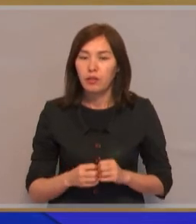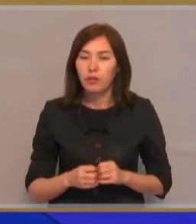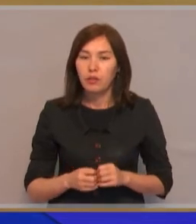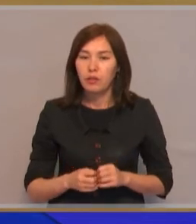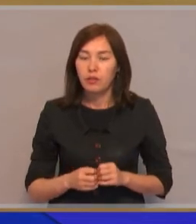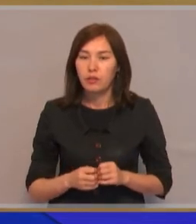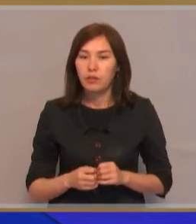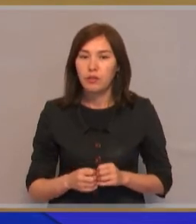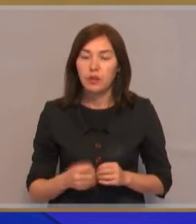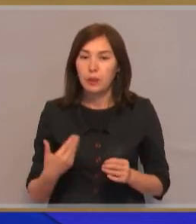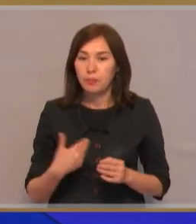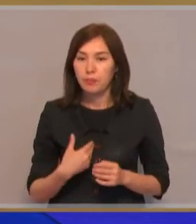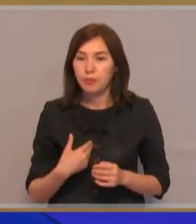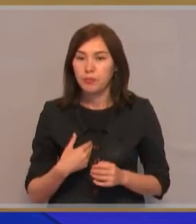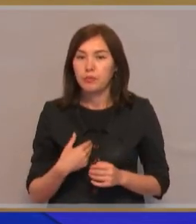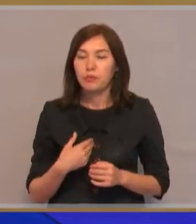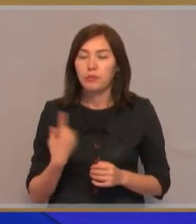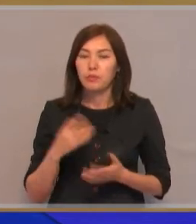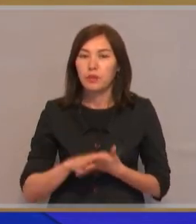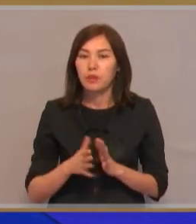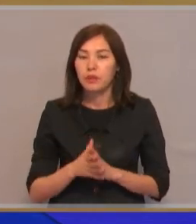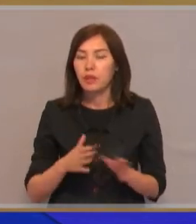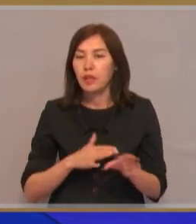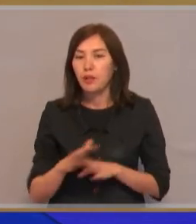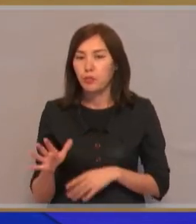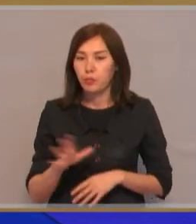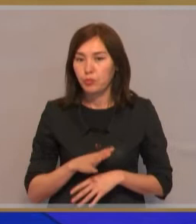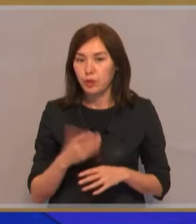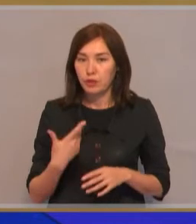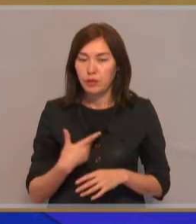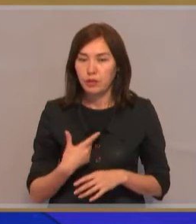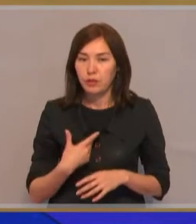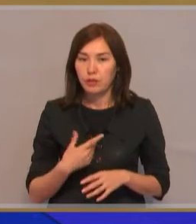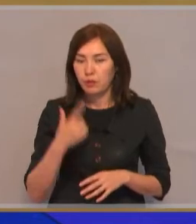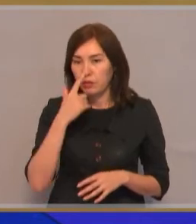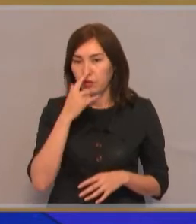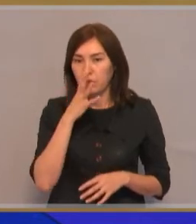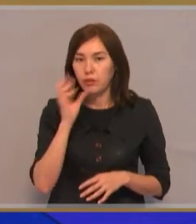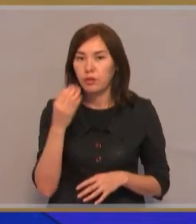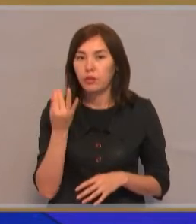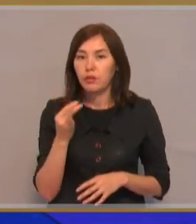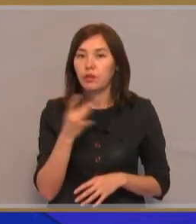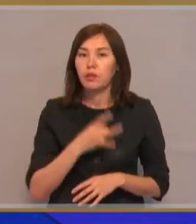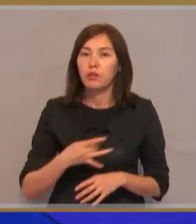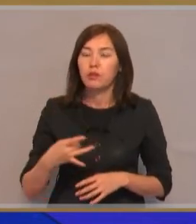банағы бізде де бір жағдай орын алды, осы біздің немізде жақын арада, осы Жетісай ауданында